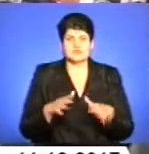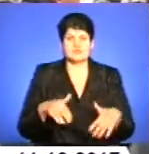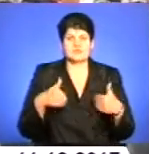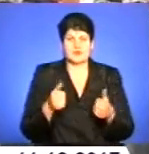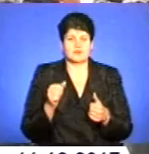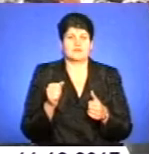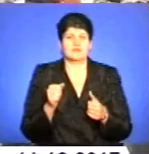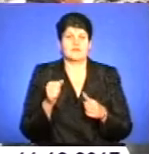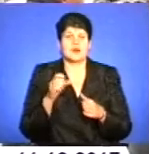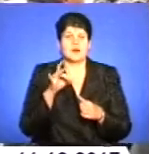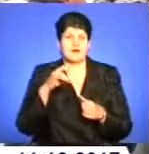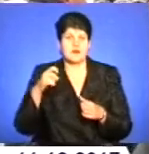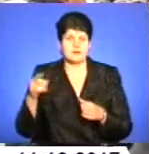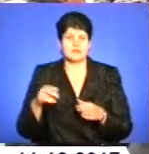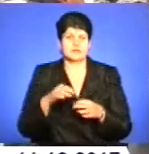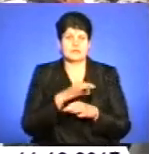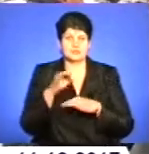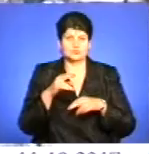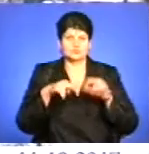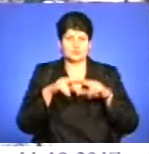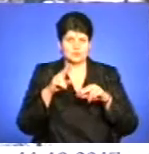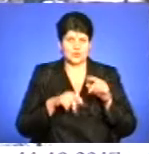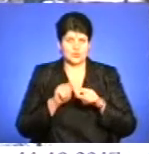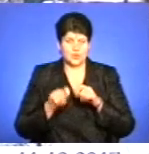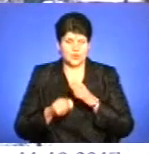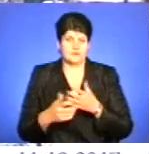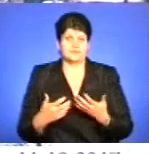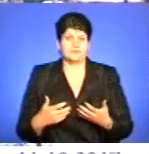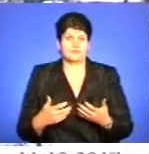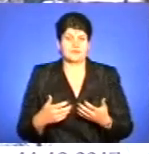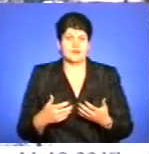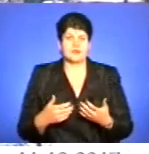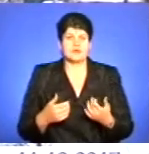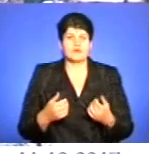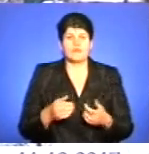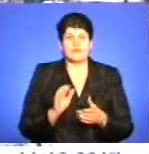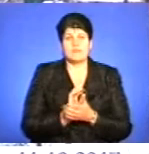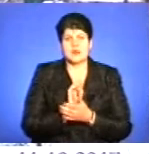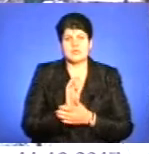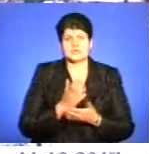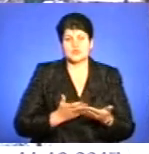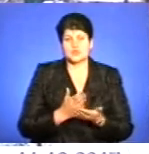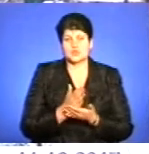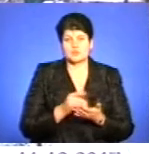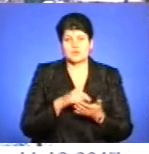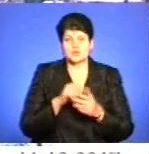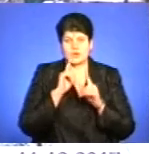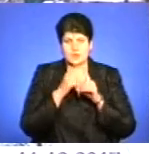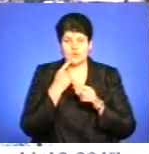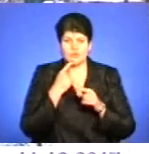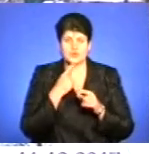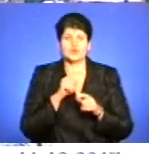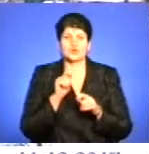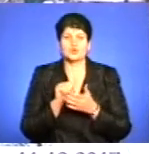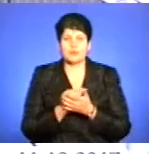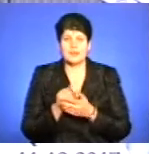області, вже є звернення в прокуратурі. У прес-службі міської ради повідомляють, документи перевіряють, і як тільки буде